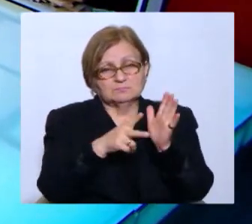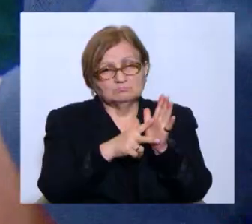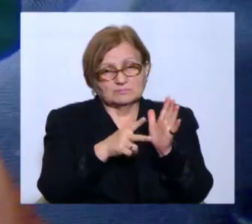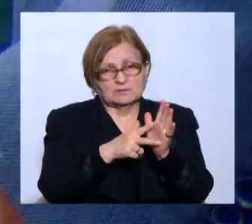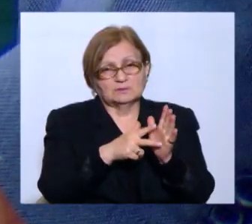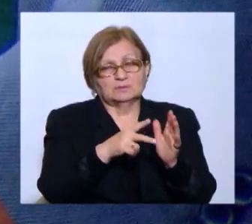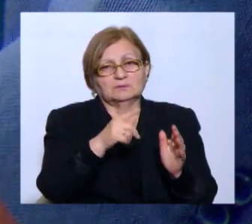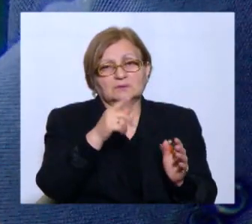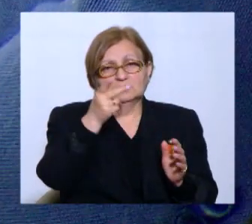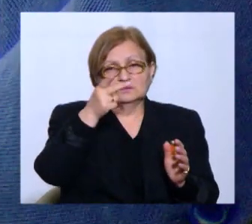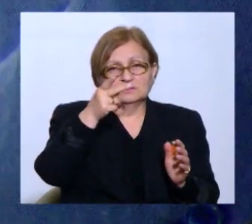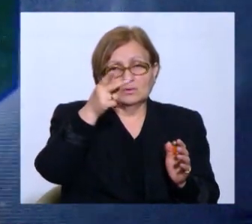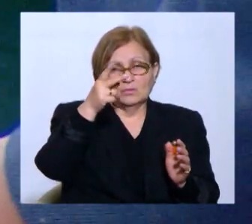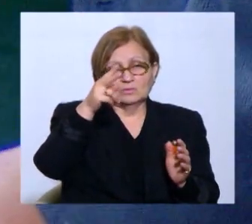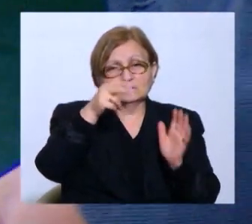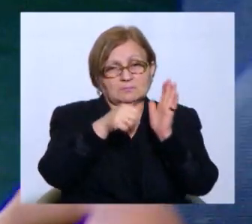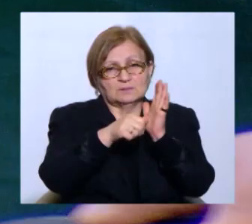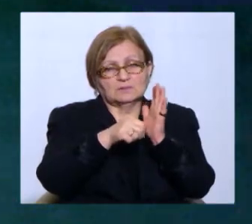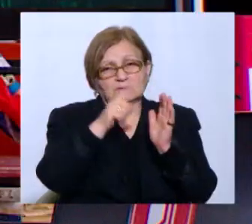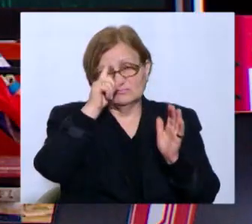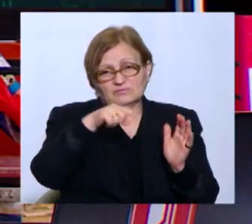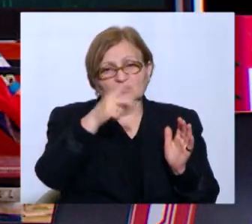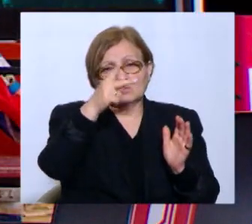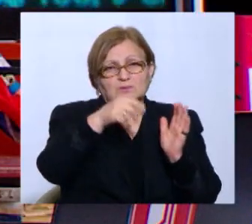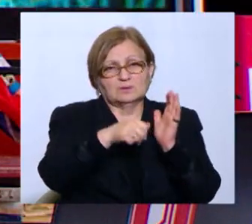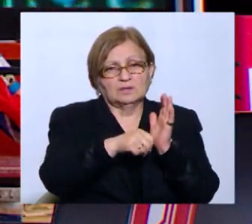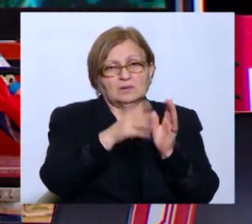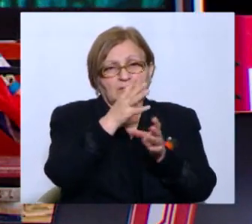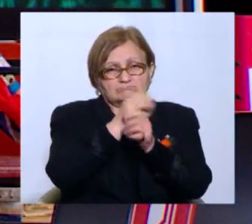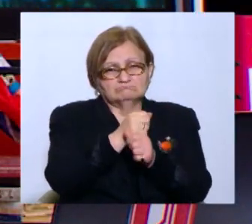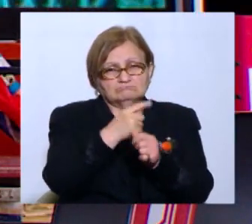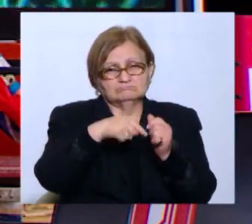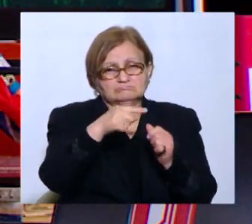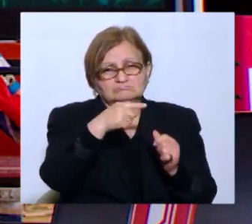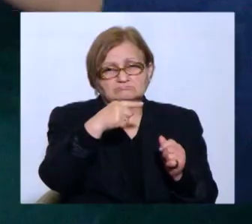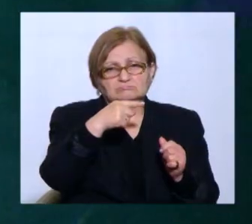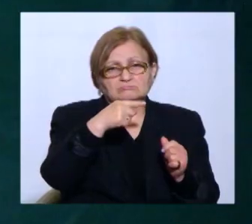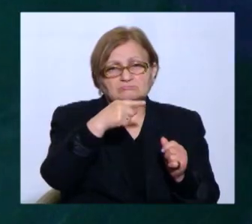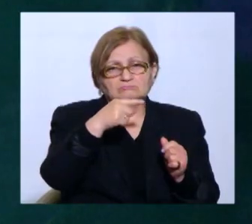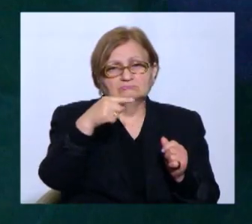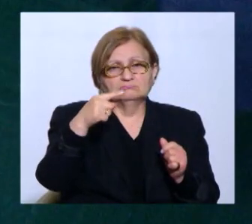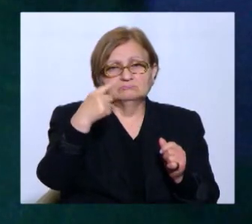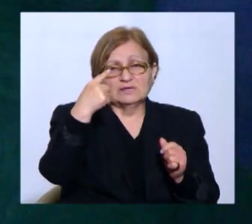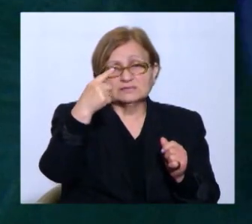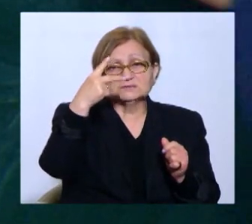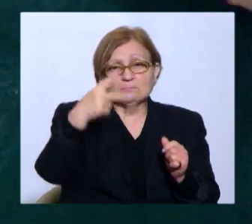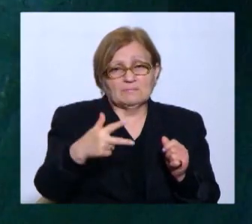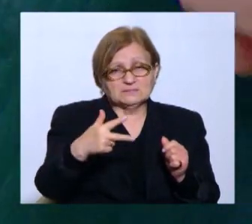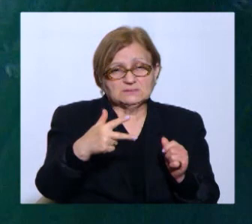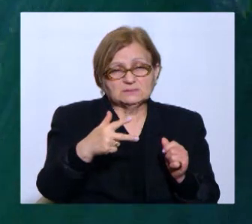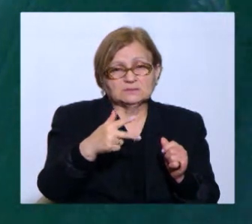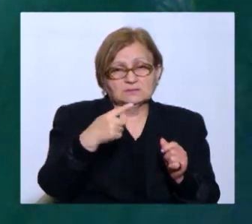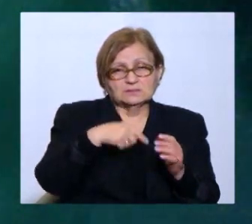ხარისხად 2 მე-6-ები. ვიცით, რომ 2 მე-6-ები იკვეცება, გამოგდის -8 ხარისხად 1 მე-3-ი,